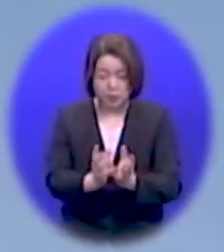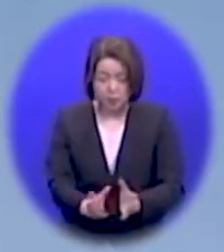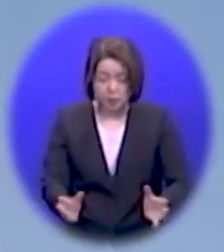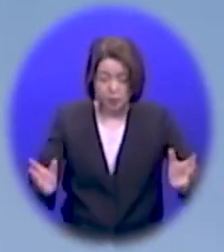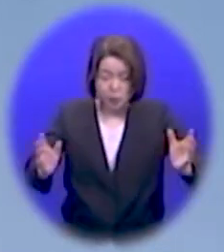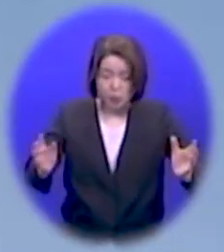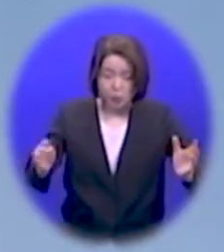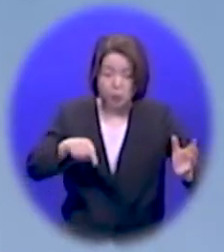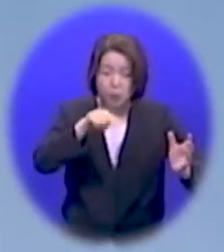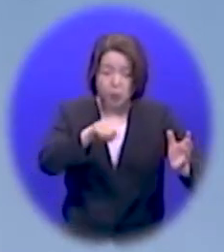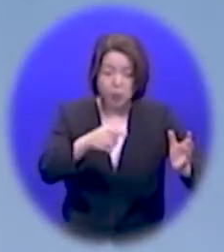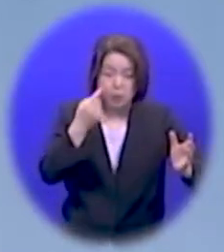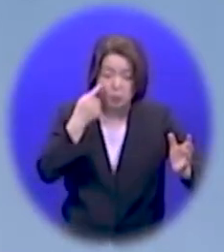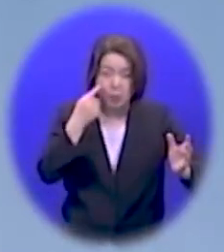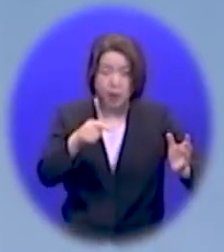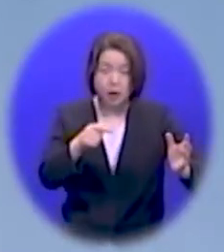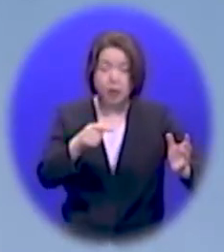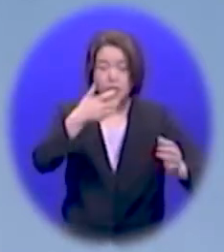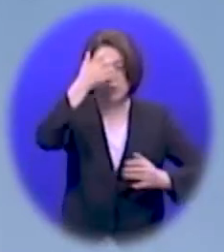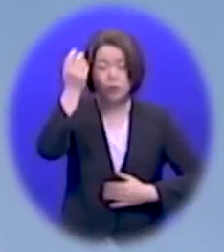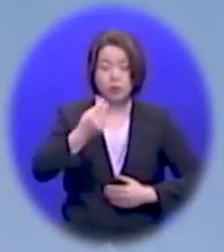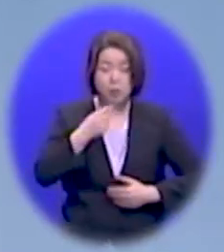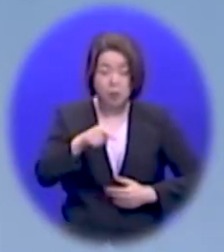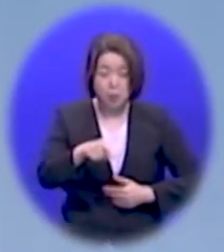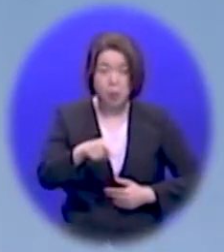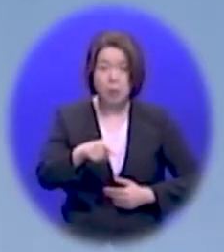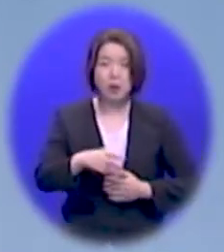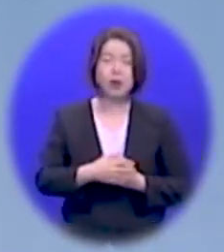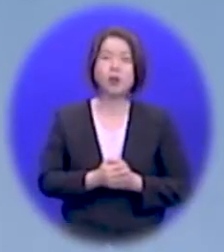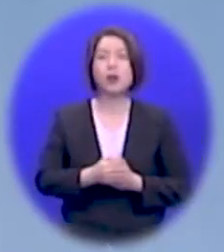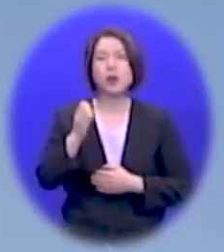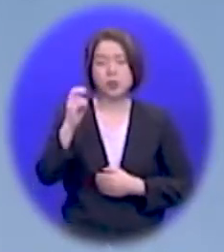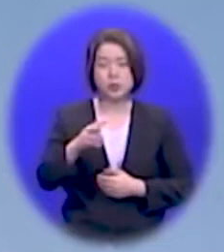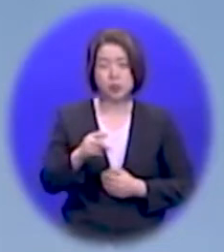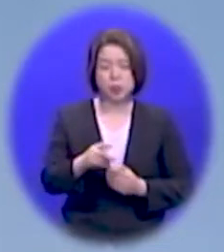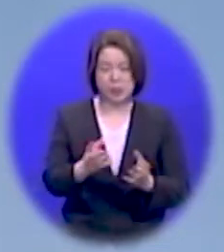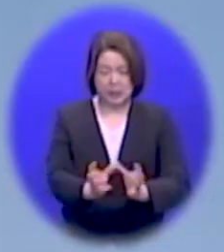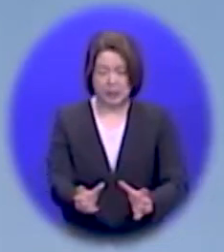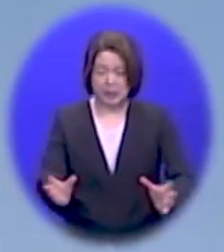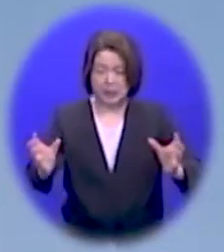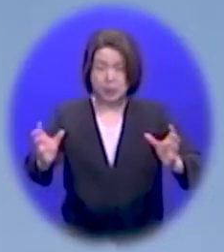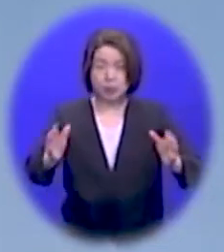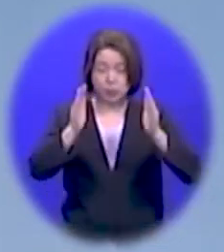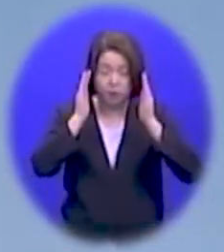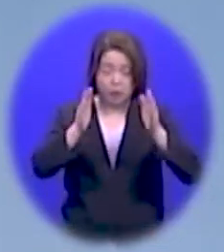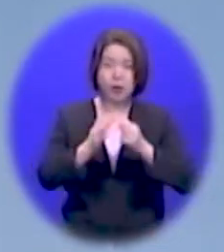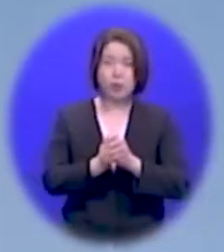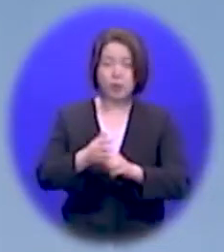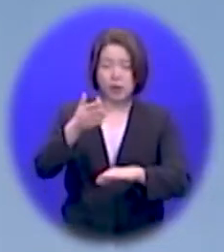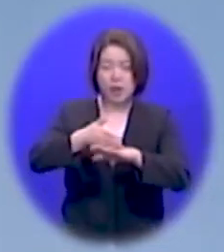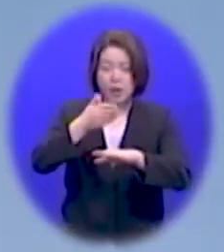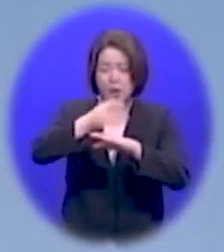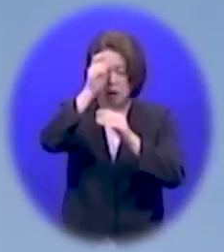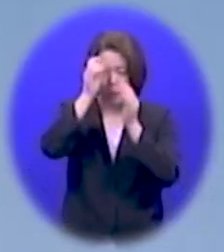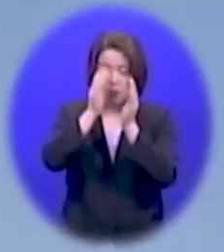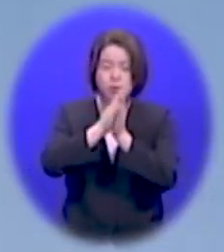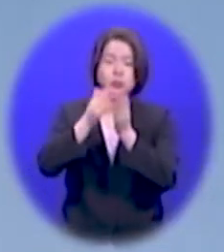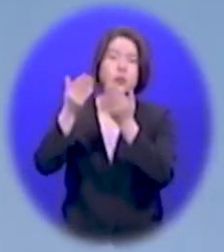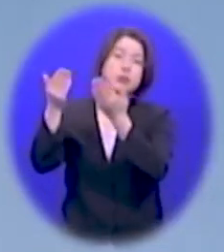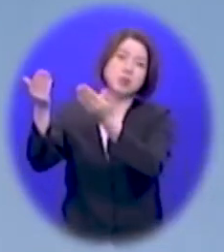봅니다 요셉이 그러고는 하나님께 그 웅덩이를 향하여 감사 기도를 했다는